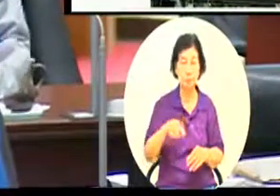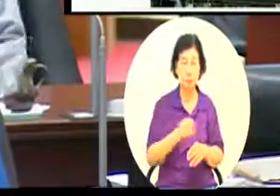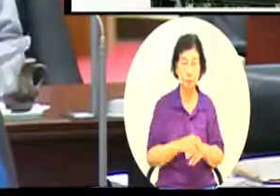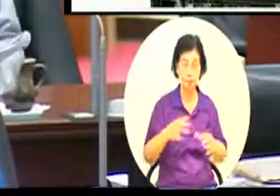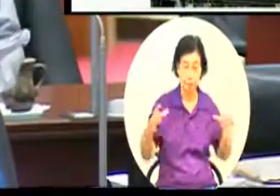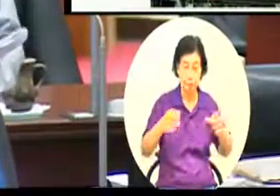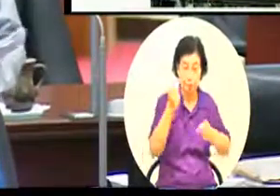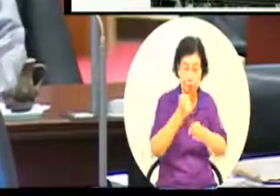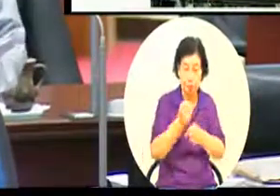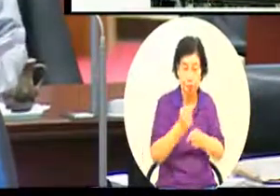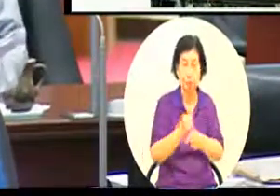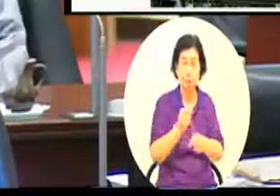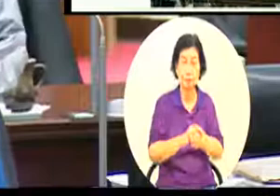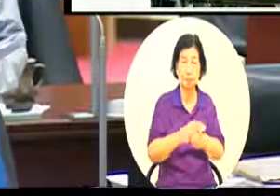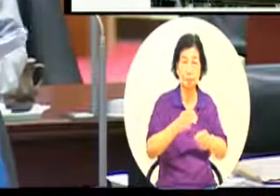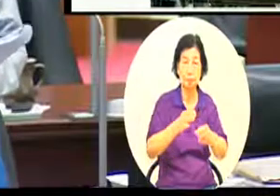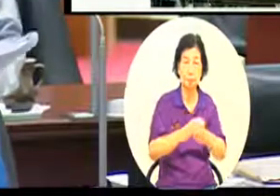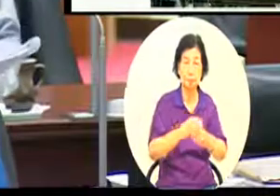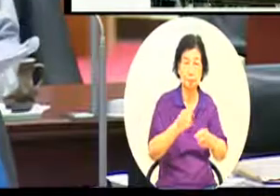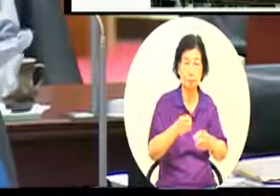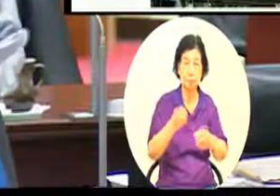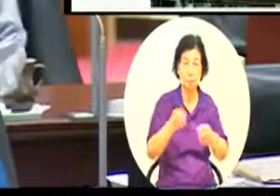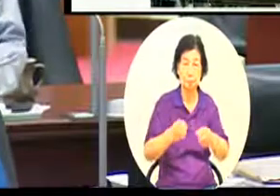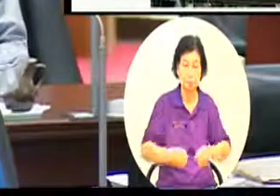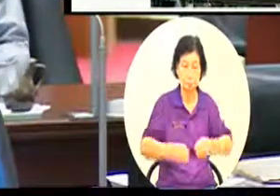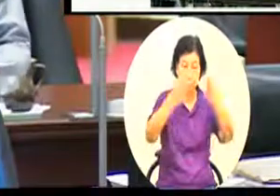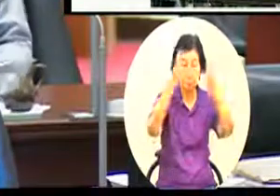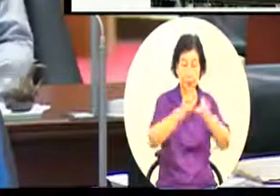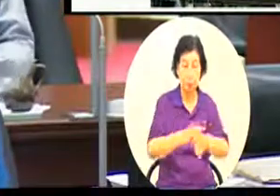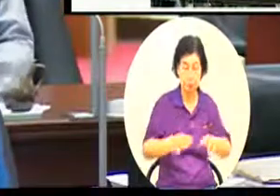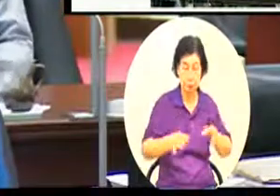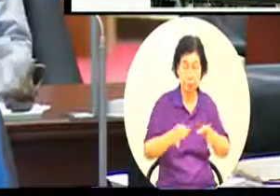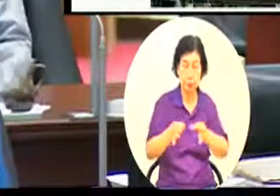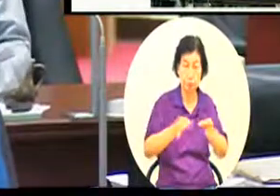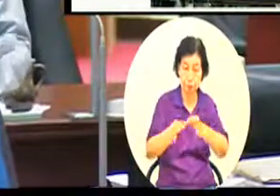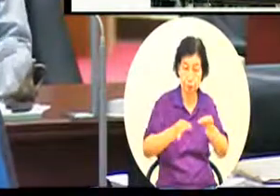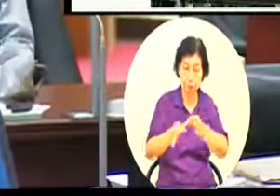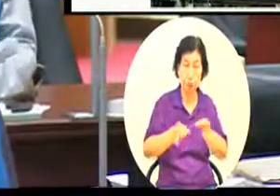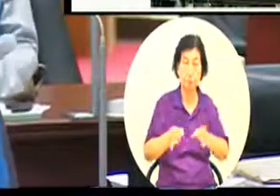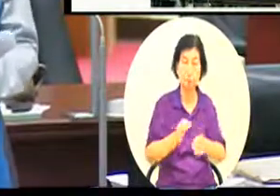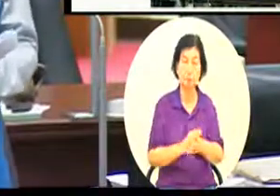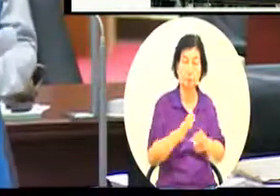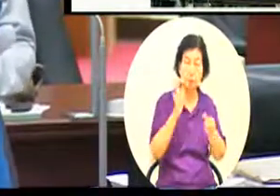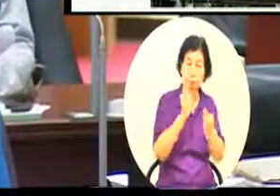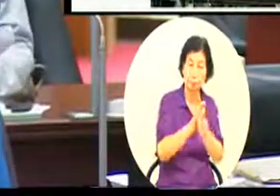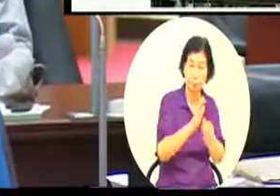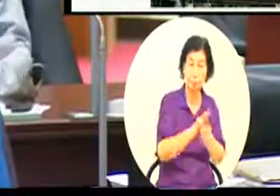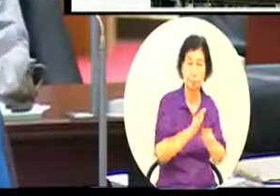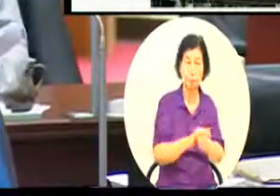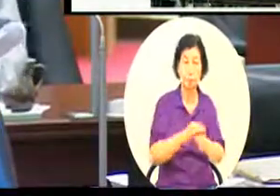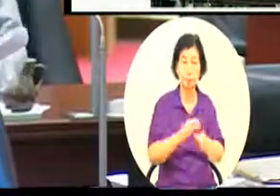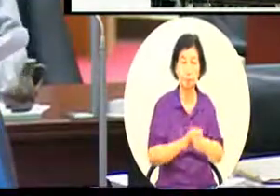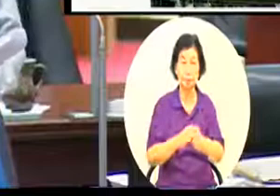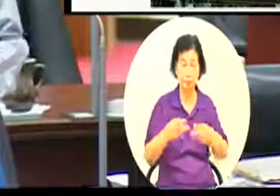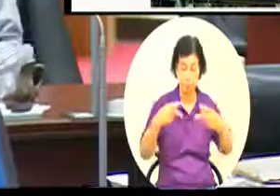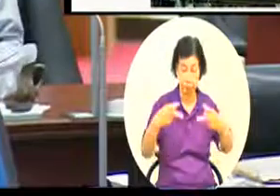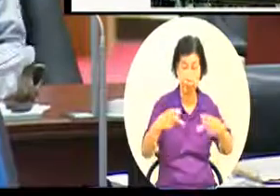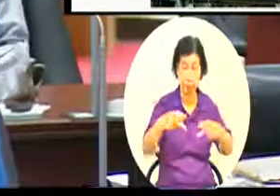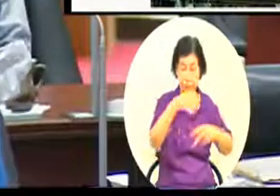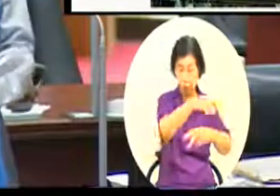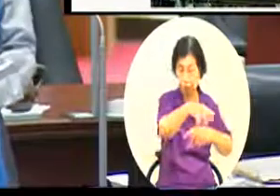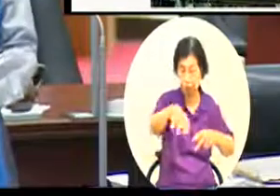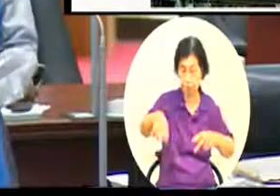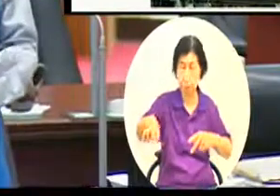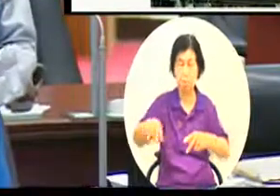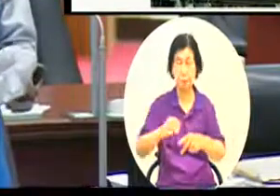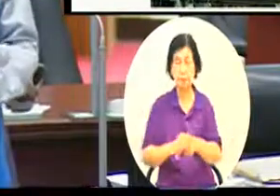作，啊，来开发我们捷运沿线的一个土地嘛，哈，带动捷运沿线的一个都市发展，新建我